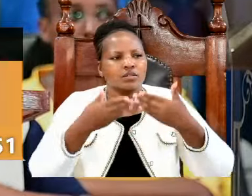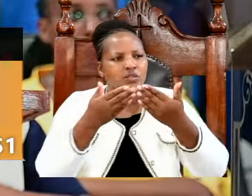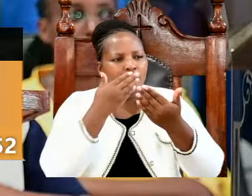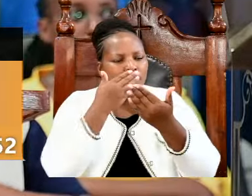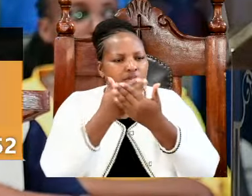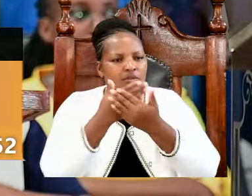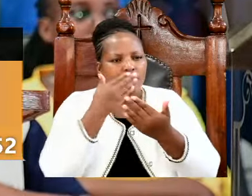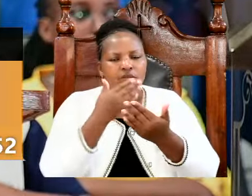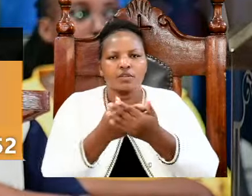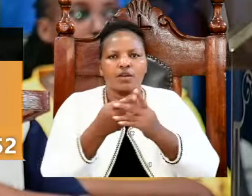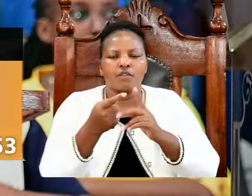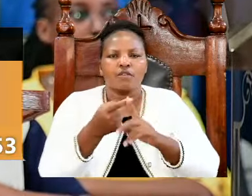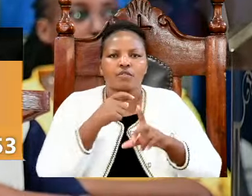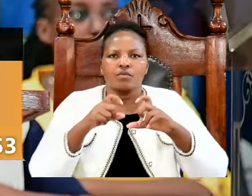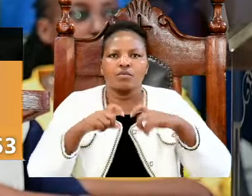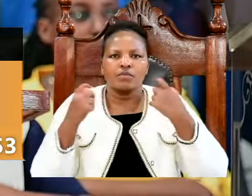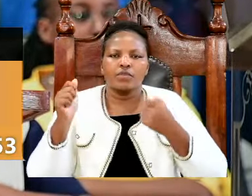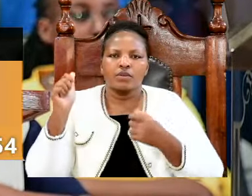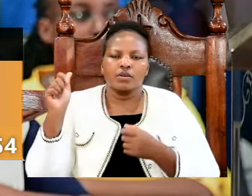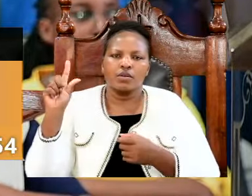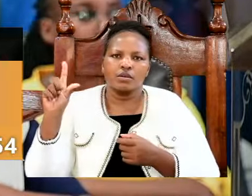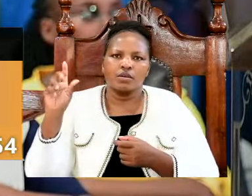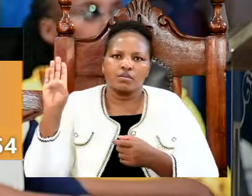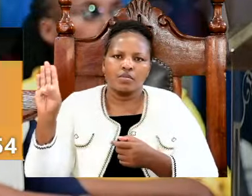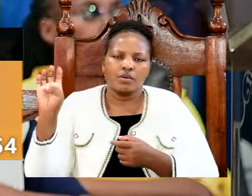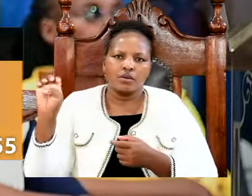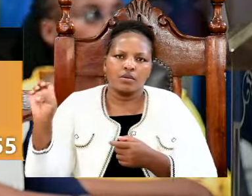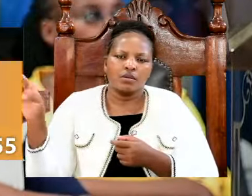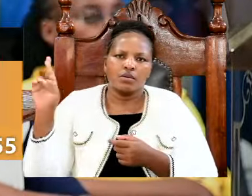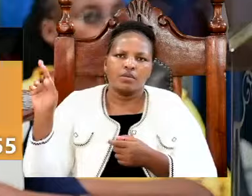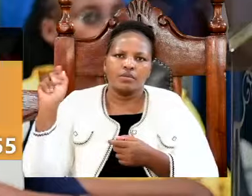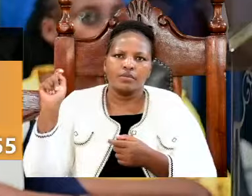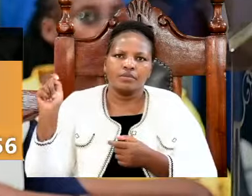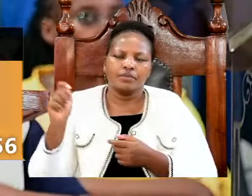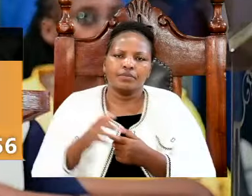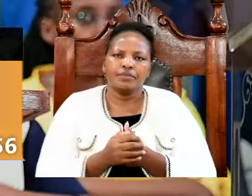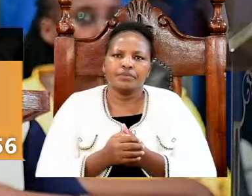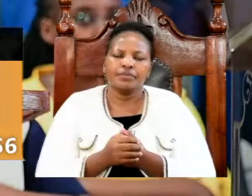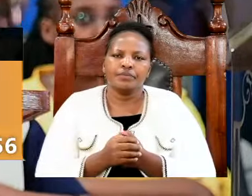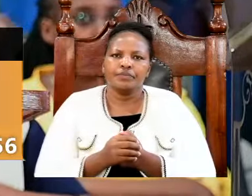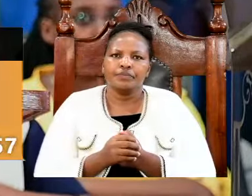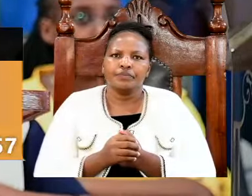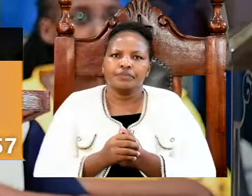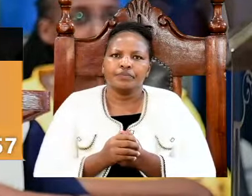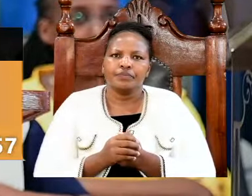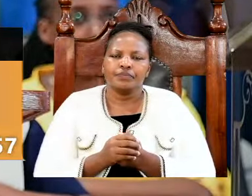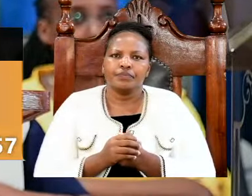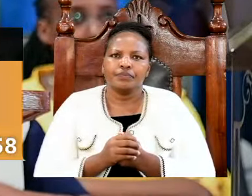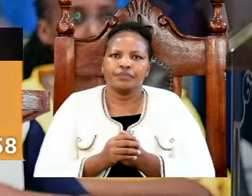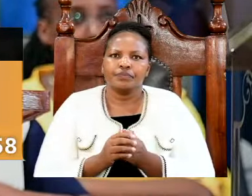shukurani kutoka kwa familia ya mchungaji wetu Albert Karanja.